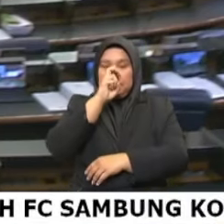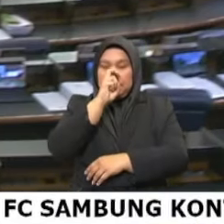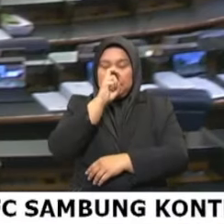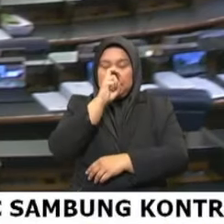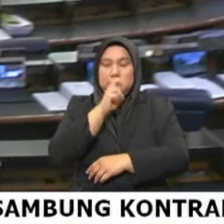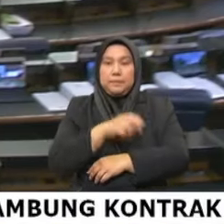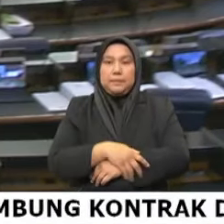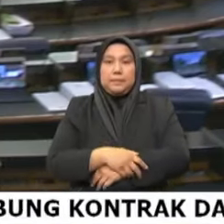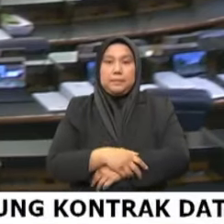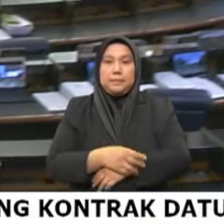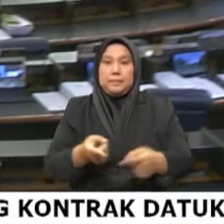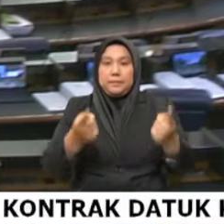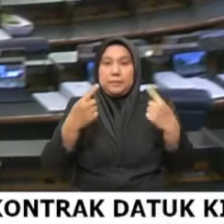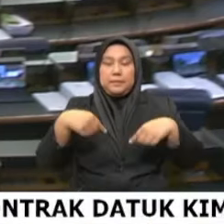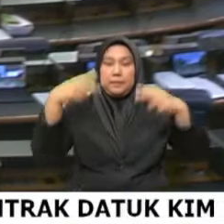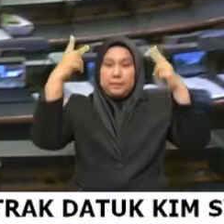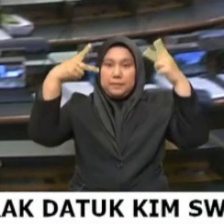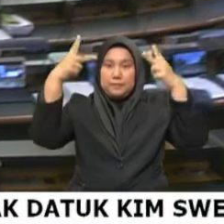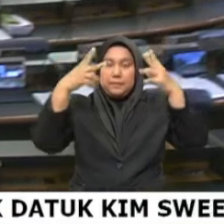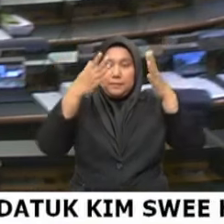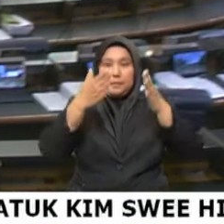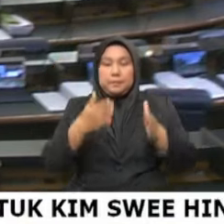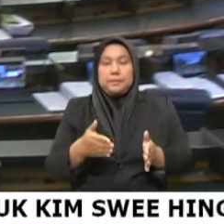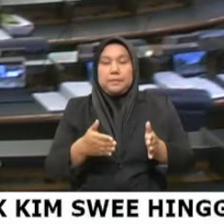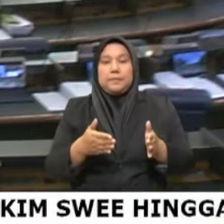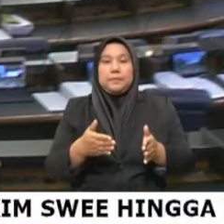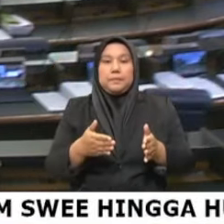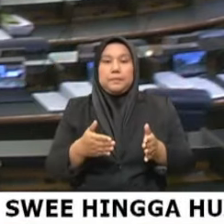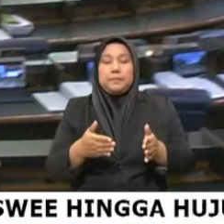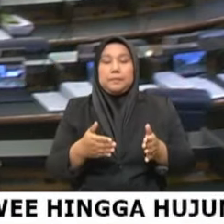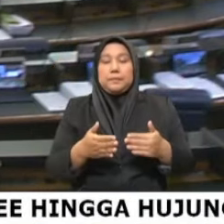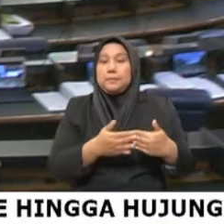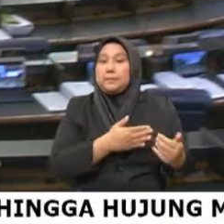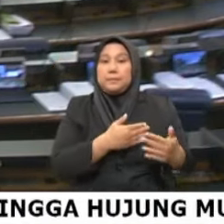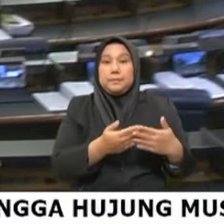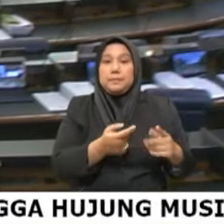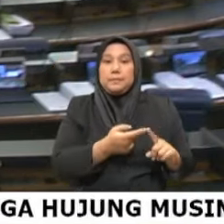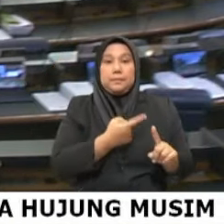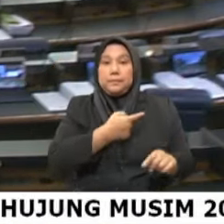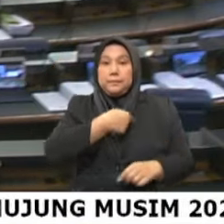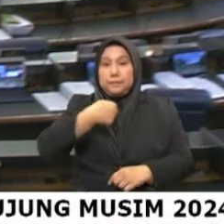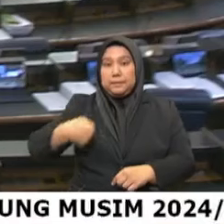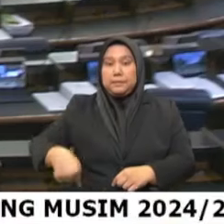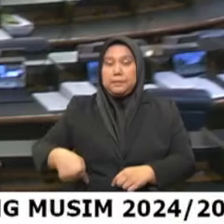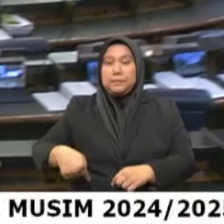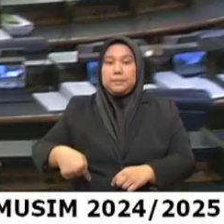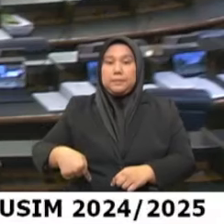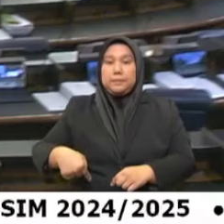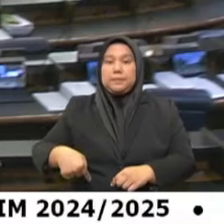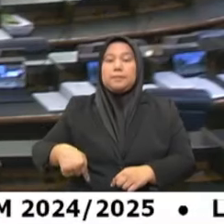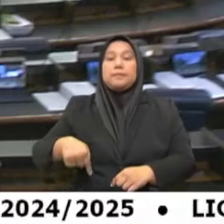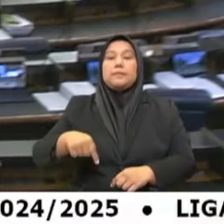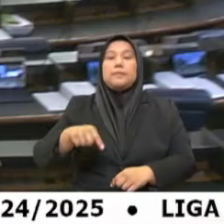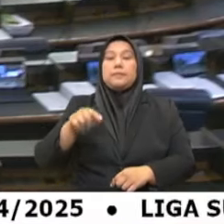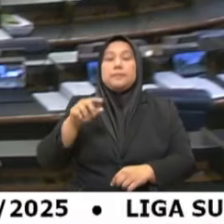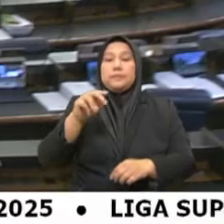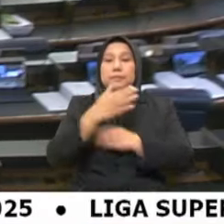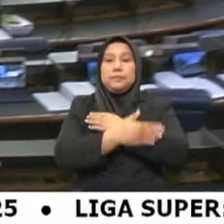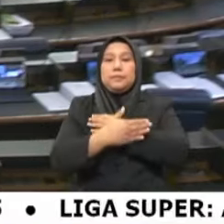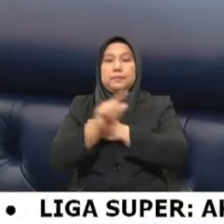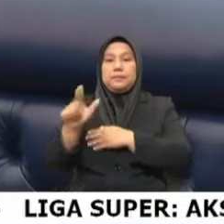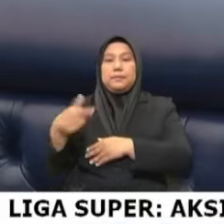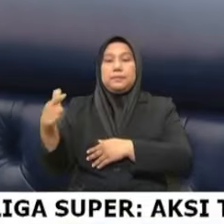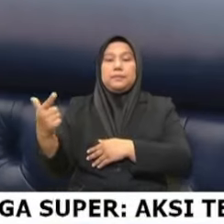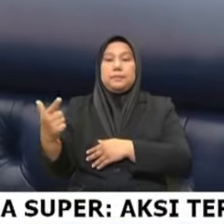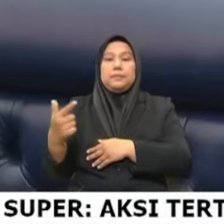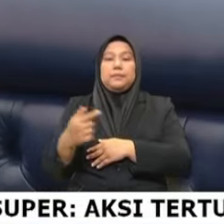tentang kedatangan pelancong. Tidak kira sama ada ianya daripada China maupun dari negara lain. Tentang langkah yang